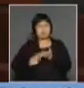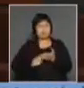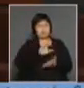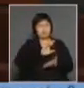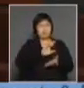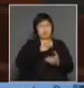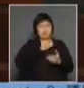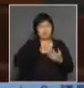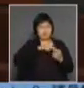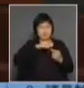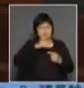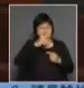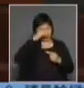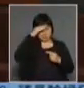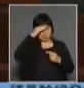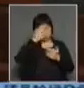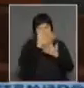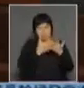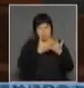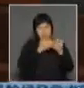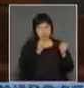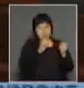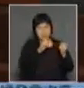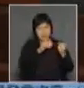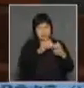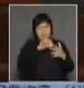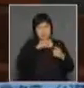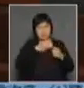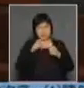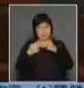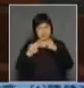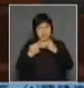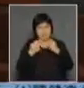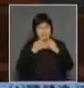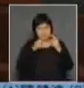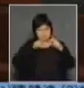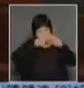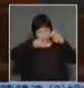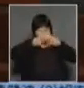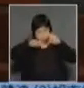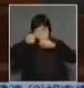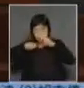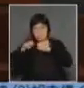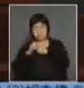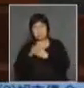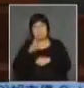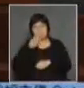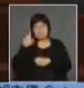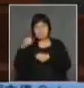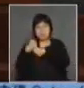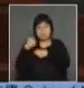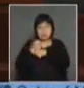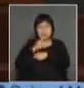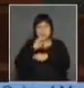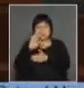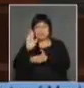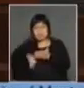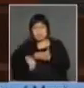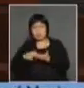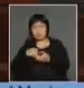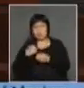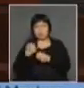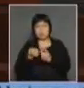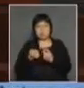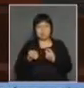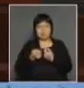上討論區，進行第二次人肉搜索，看看工作上有沒有缺失或者身邊人的負面評